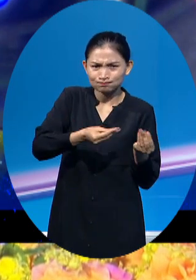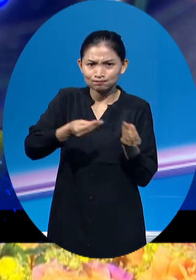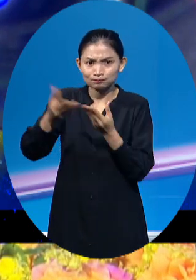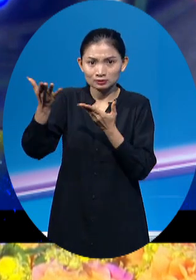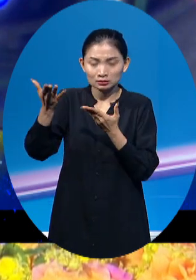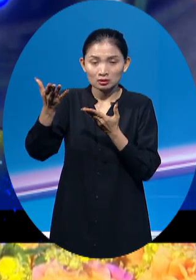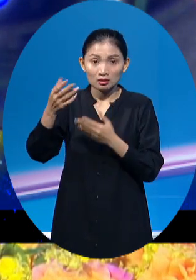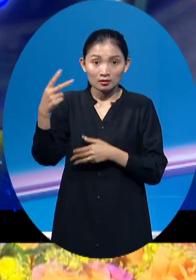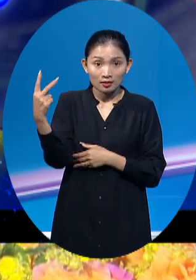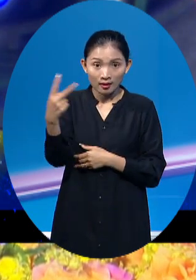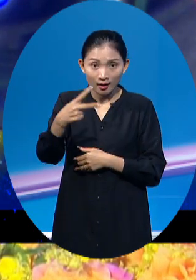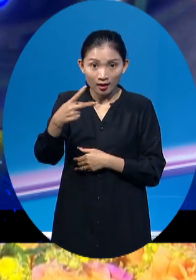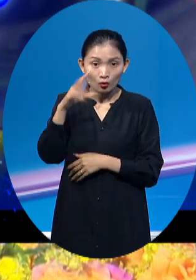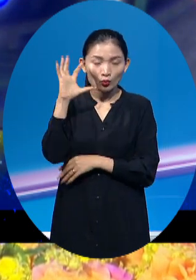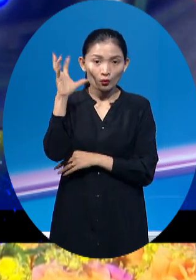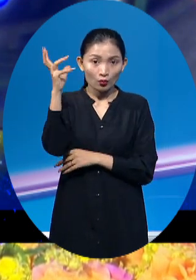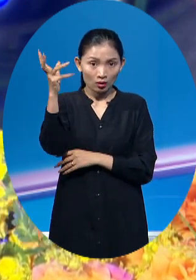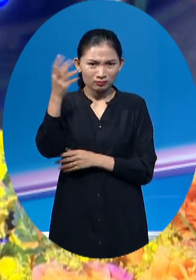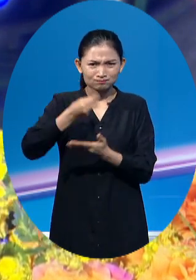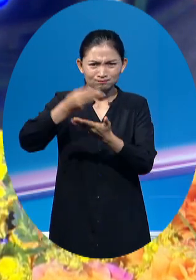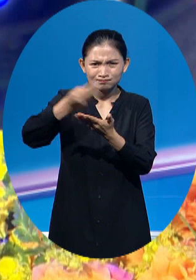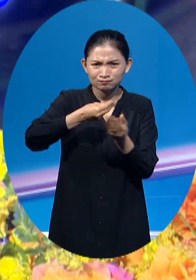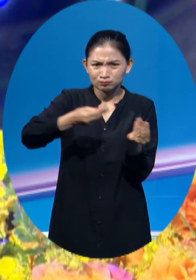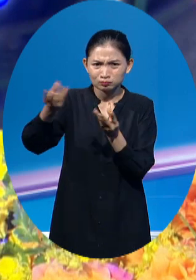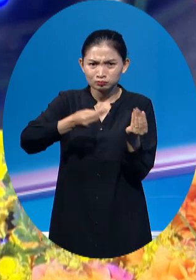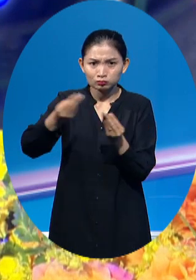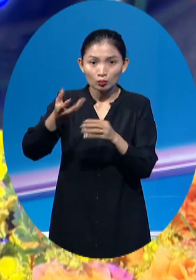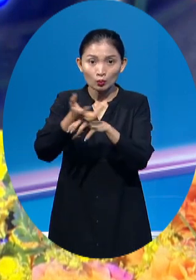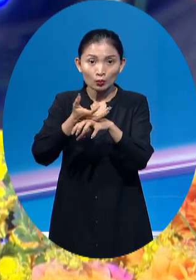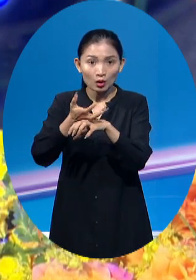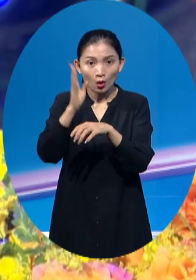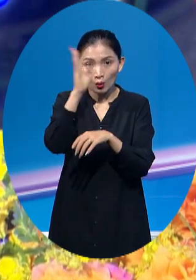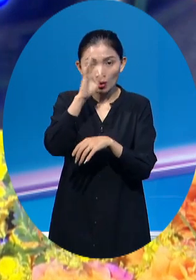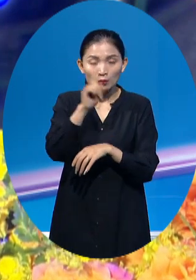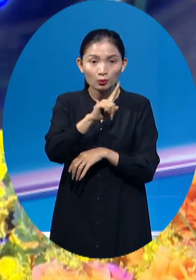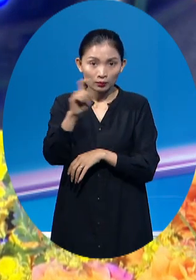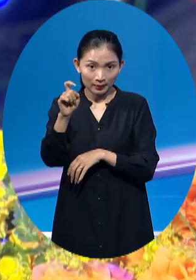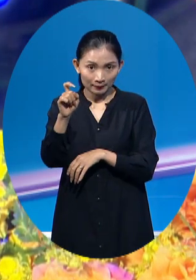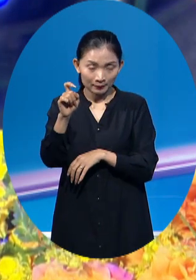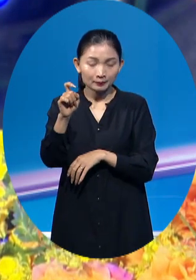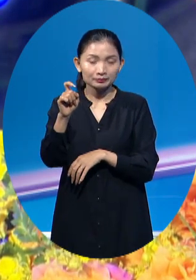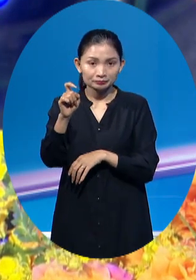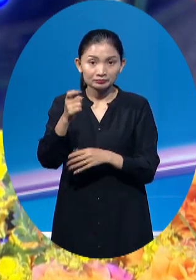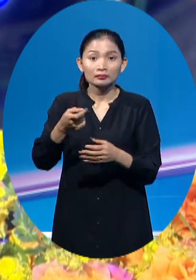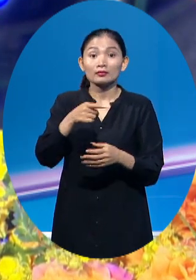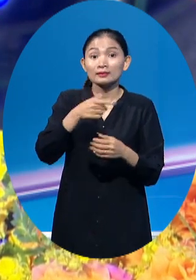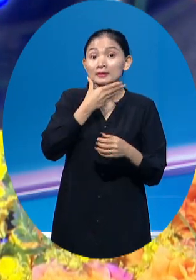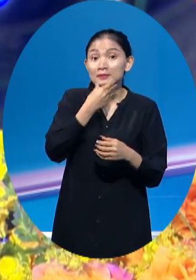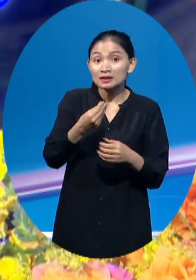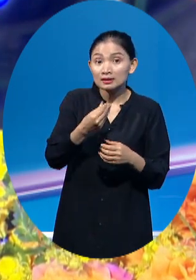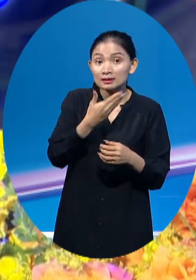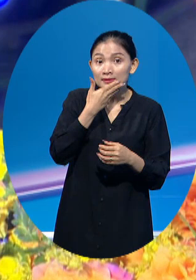xuất khẩu tới hơn 100 quốc gia. Riêng tỉnh Cà Mau đã đóng góp hơn 1 tỷ đô la Mỹ về xuất khẩu